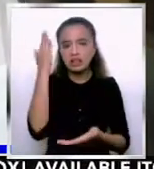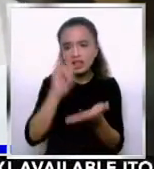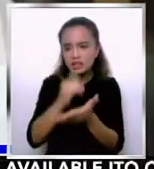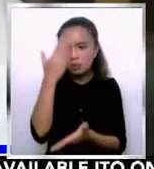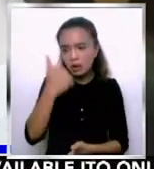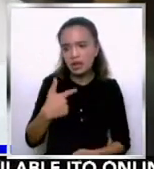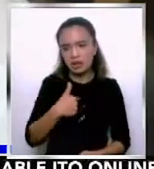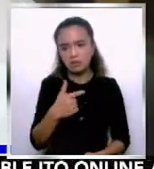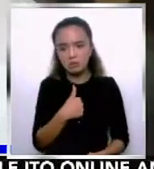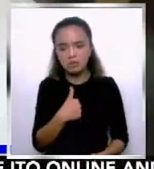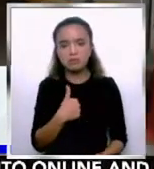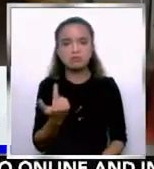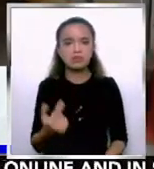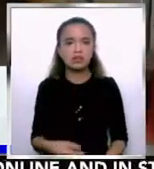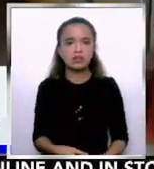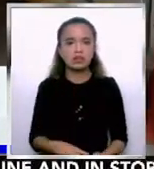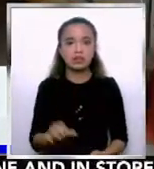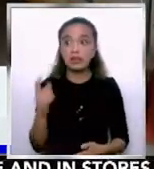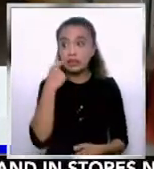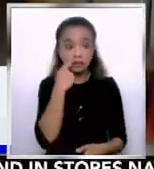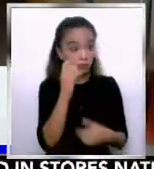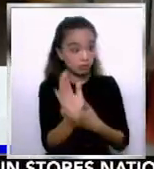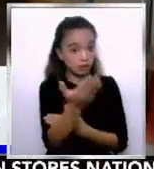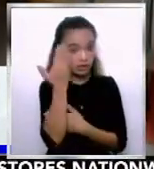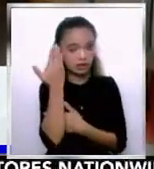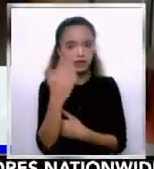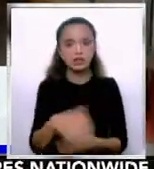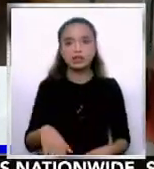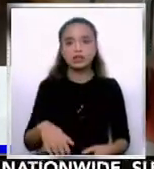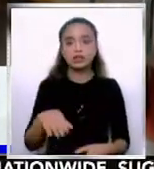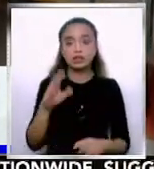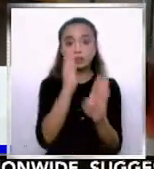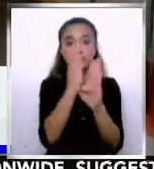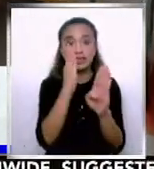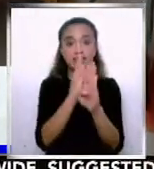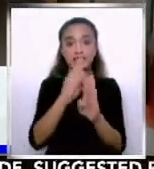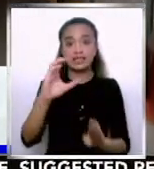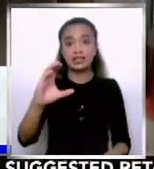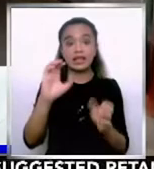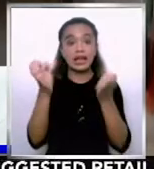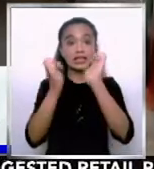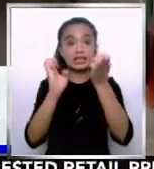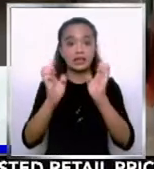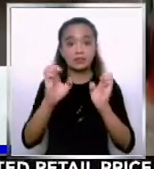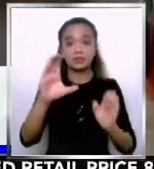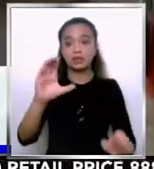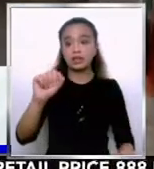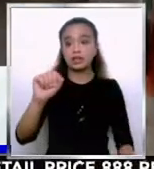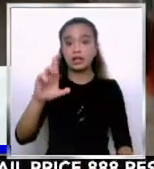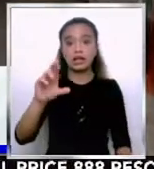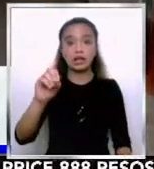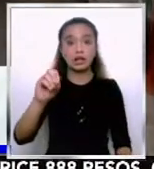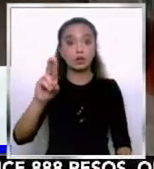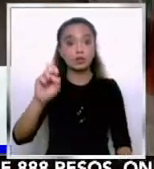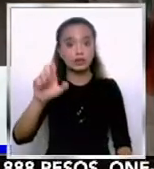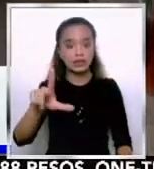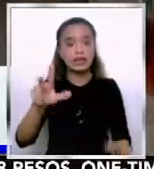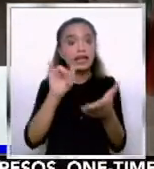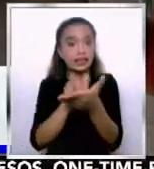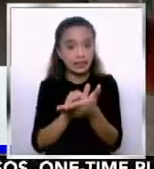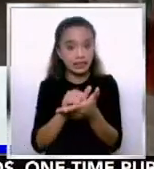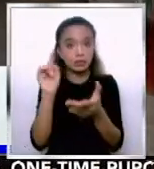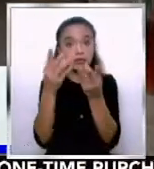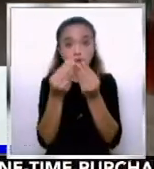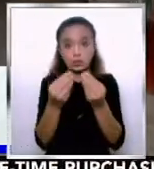6. Na umaga. Ang EDSA Bus Carousel ang isa sa mga solusyon para maibsan ang kakulangan sa sasakyan at tulong